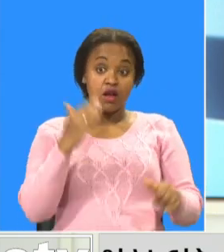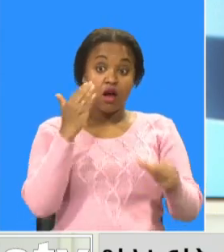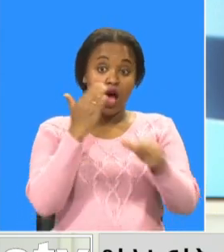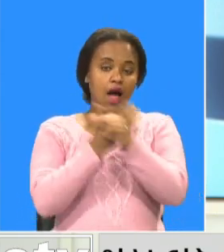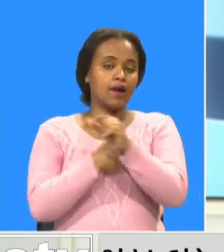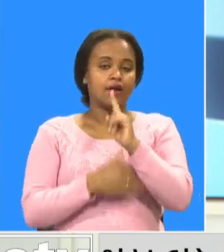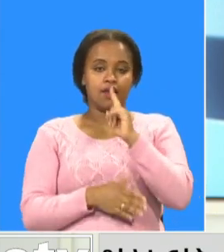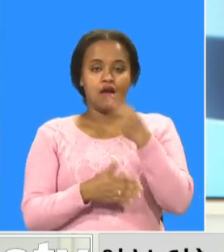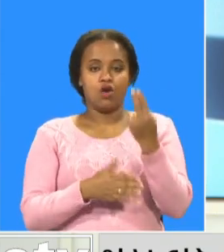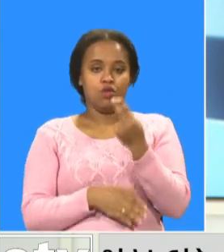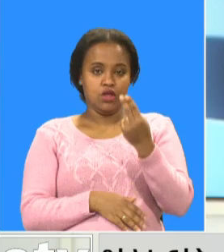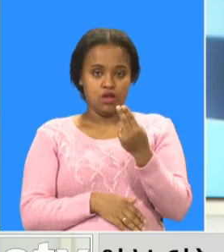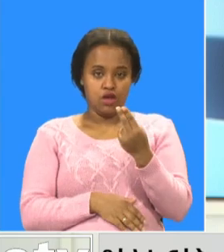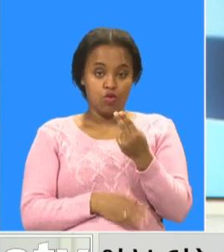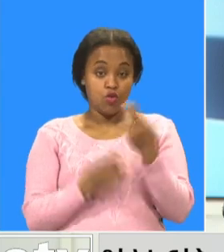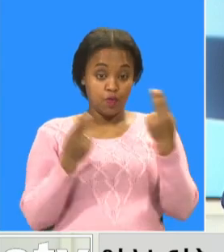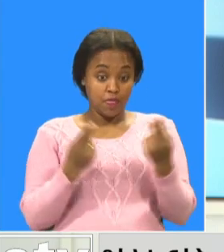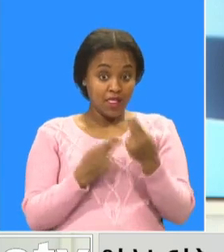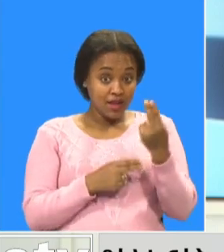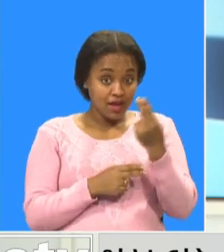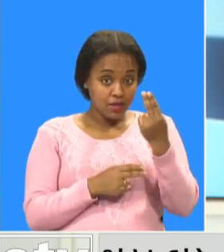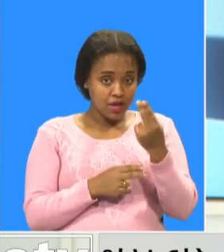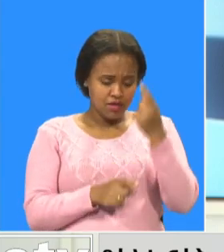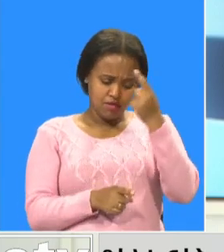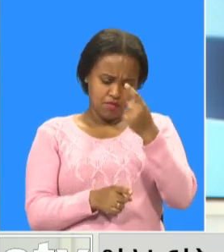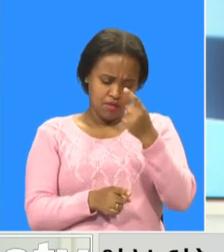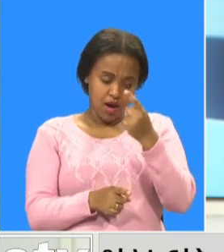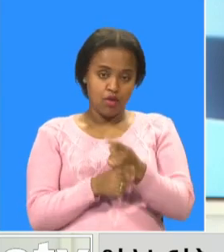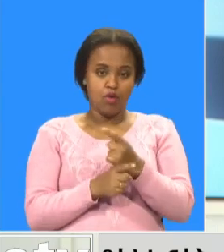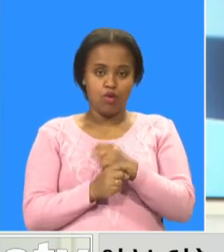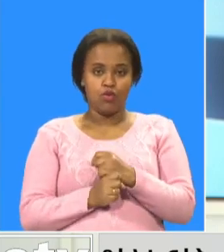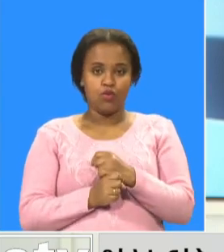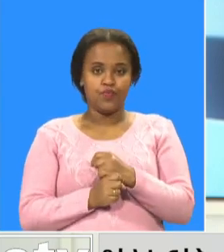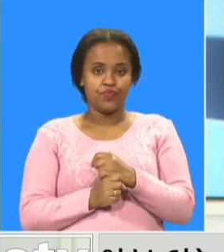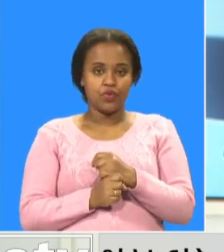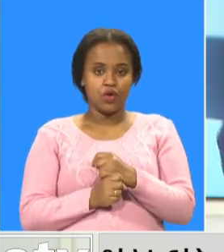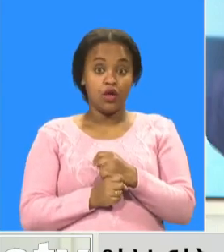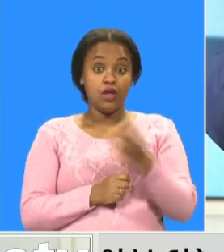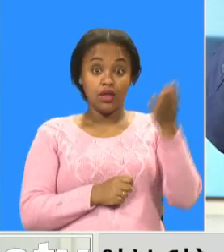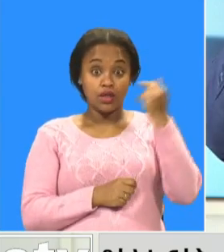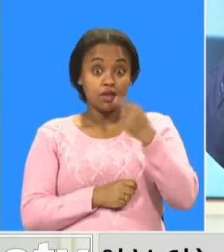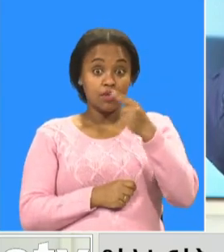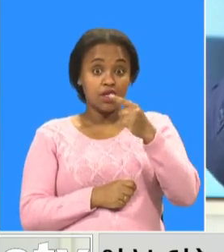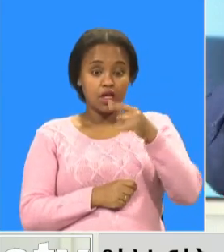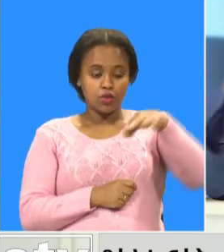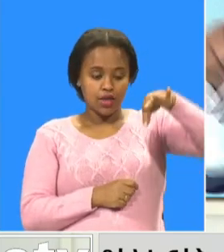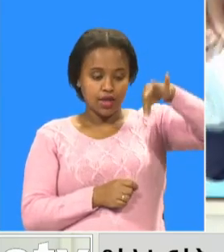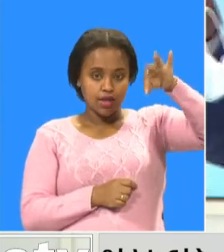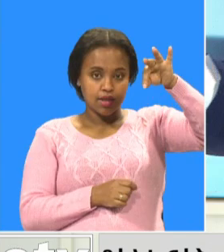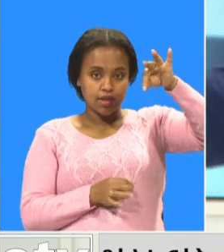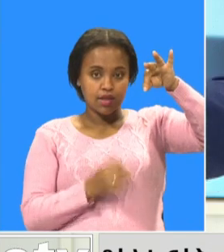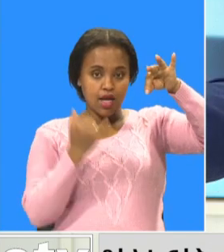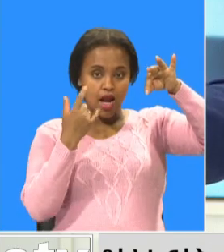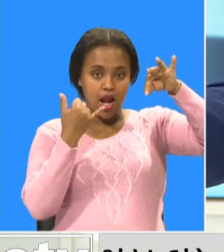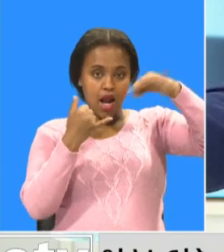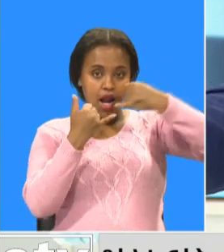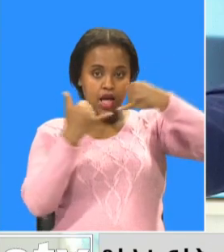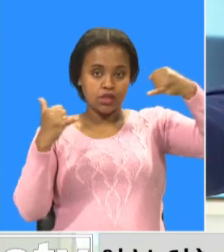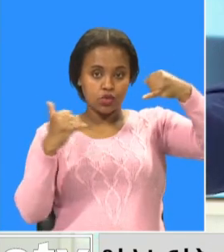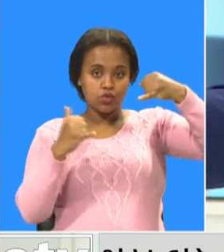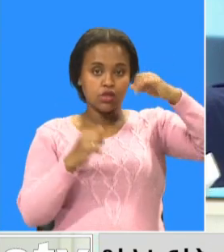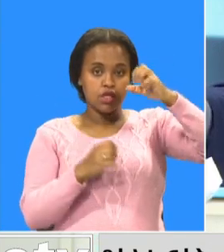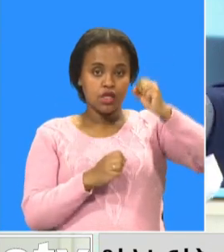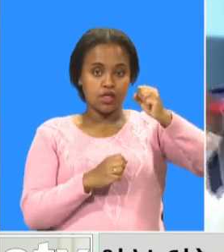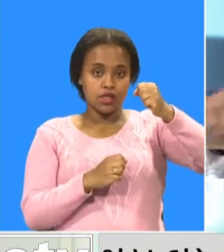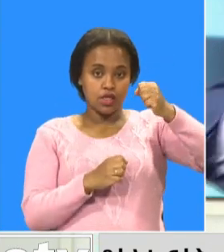እንደገና መጠቀም እና ተጠቅመን በአግባቡ ቅድም እንዳልኩት ይችን ብቻ ይዘን የማስወገጃ